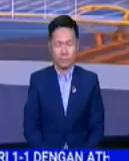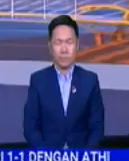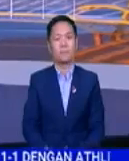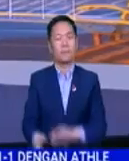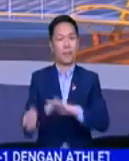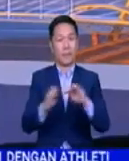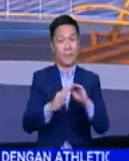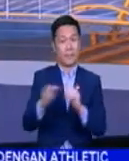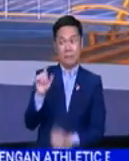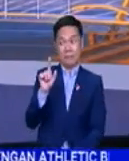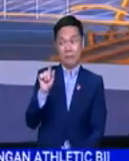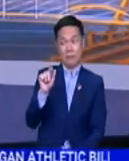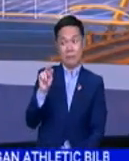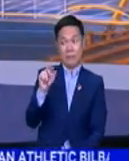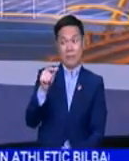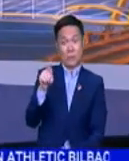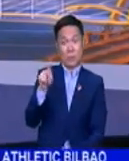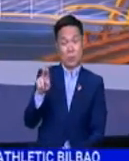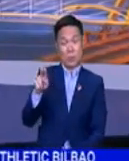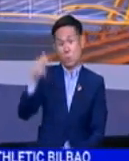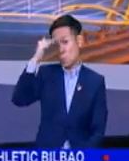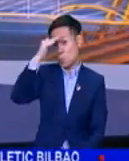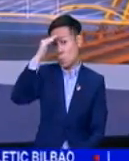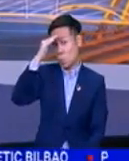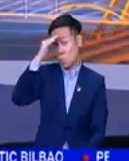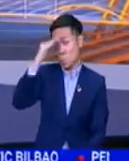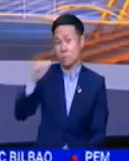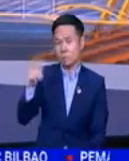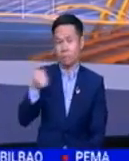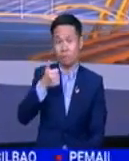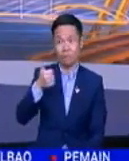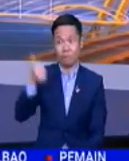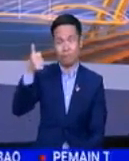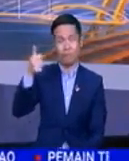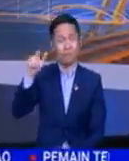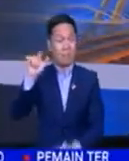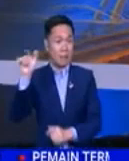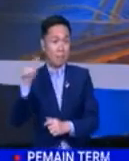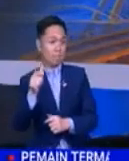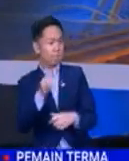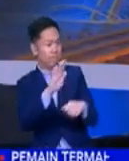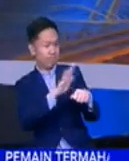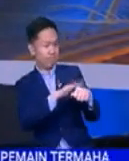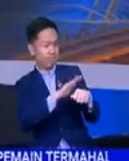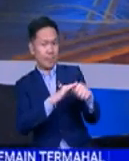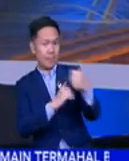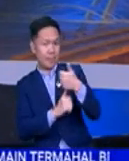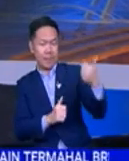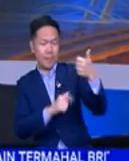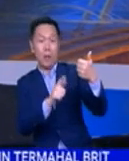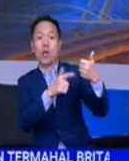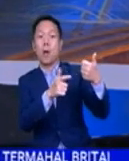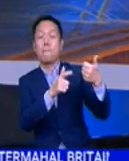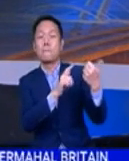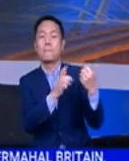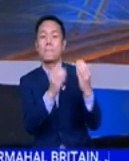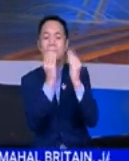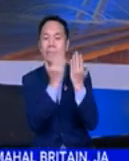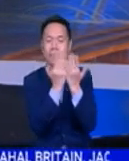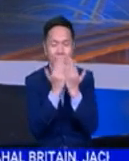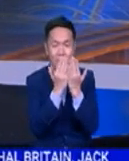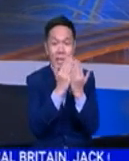Hai Tengku mahkota Johor Tengku Ismail Sultan Ibrahim hari ini menitahkan pengarah pendidikan Negeri Johor dan seramai